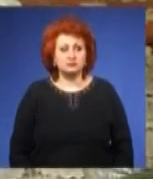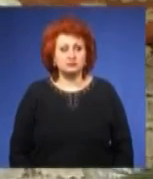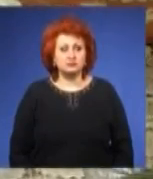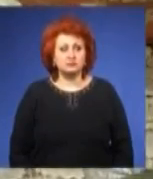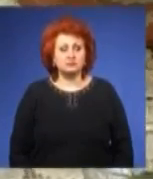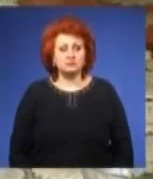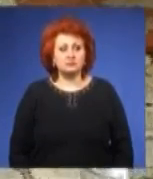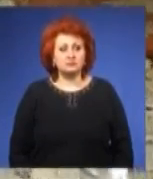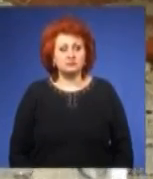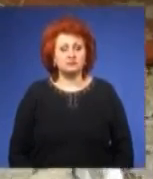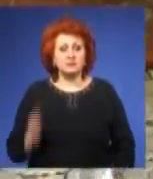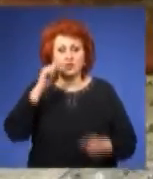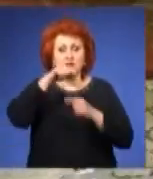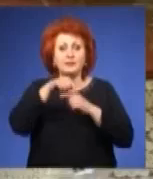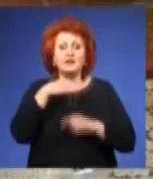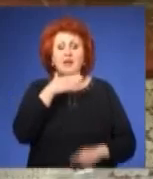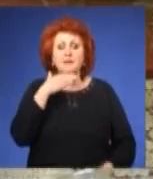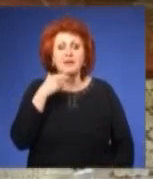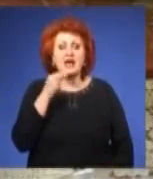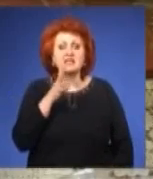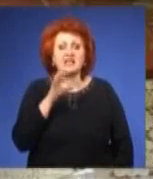Добавим сюда креветки,